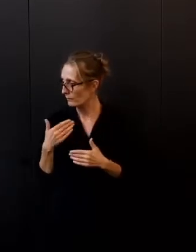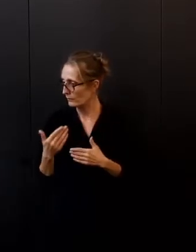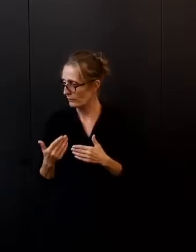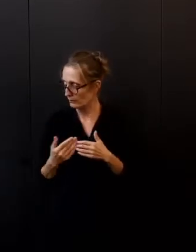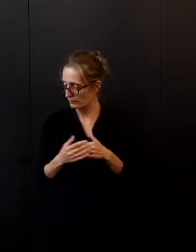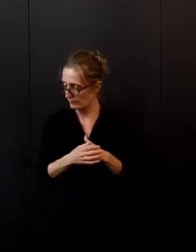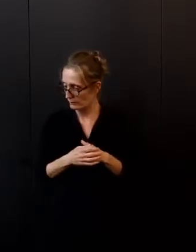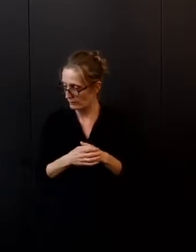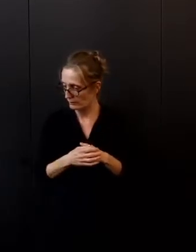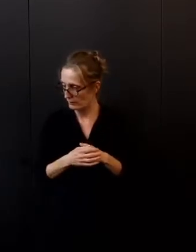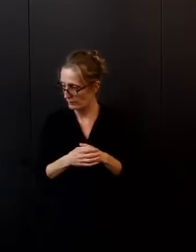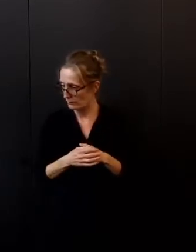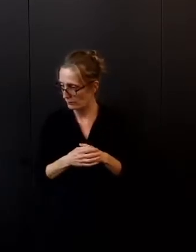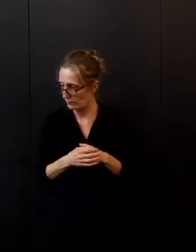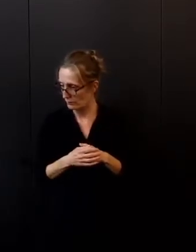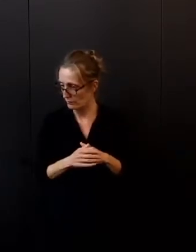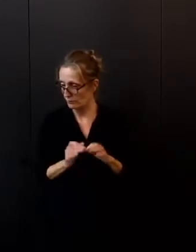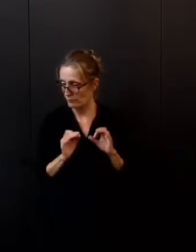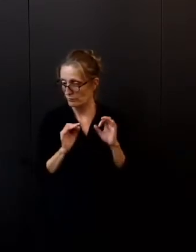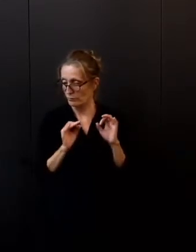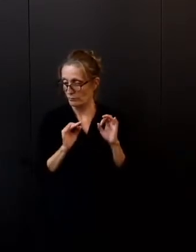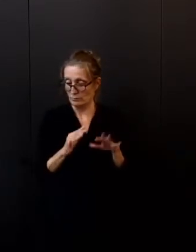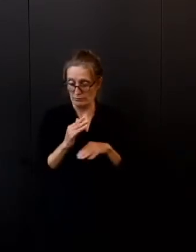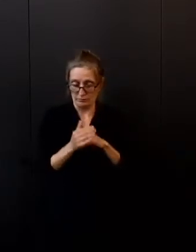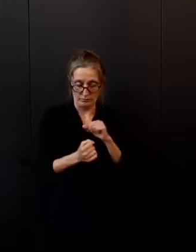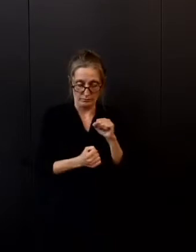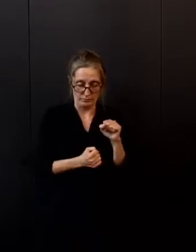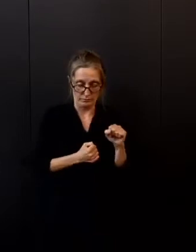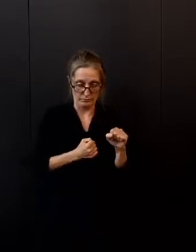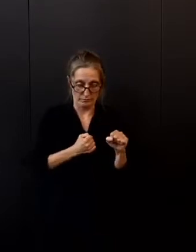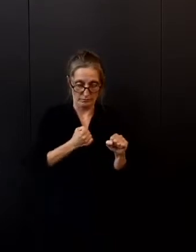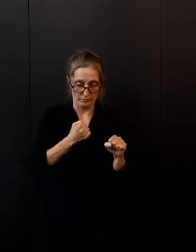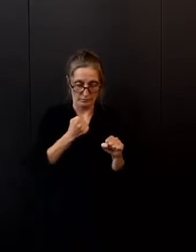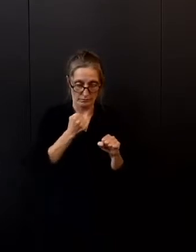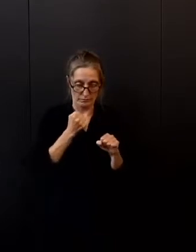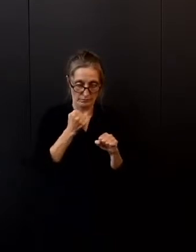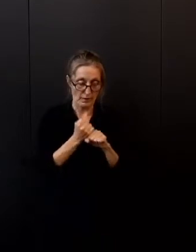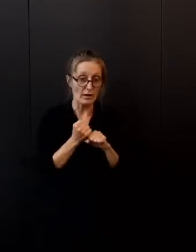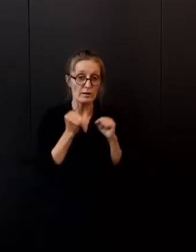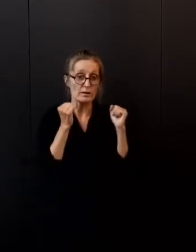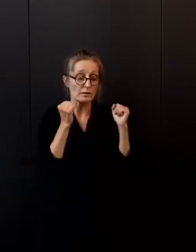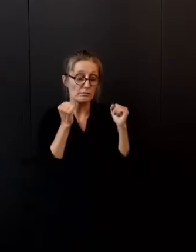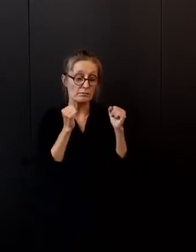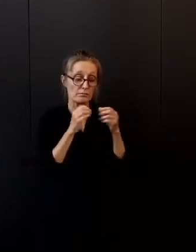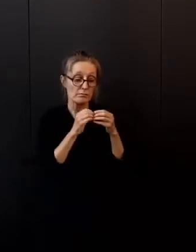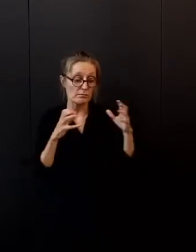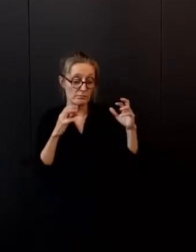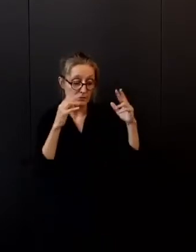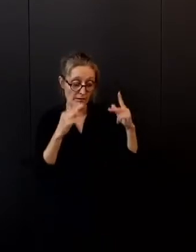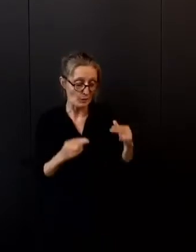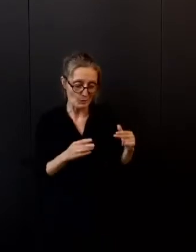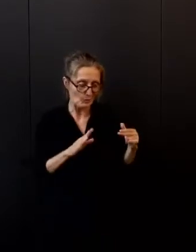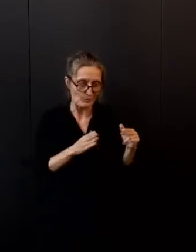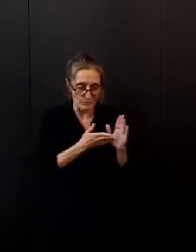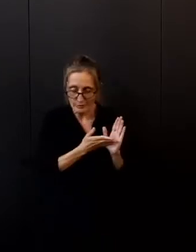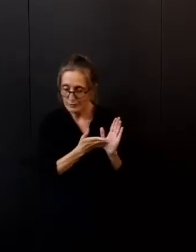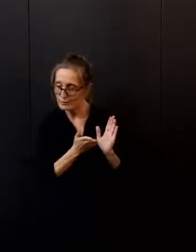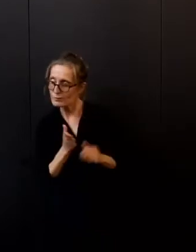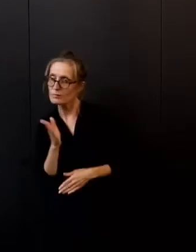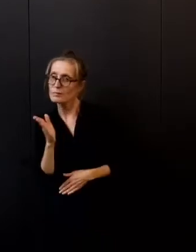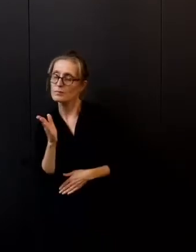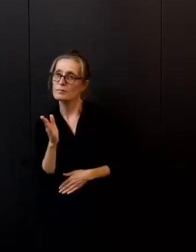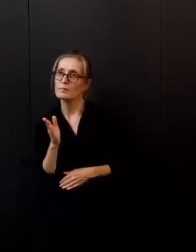à cette année de développement, je suis réorienté